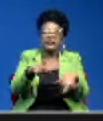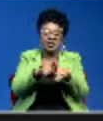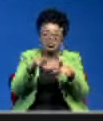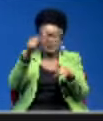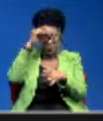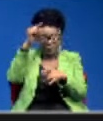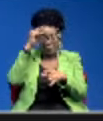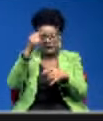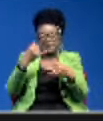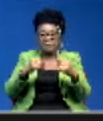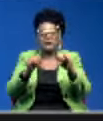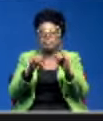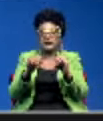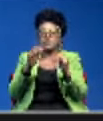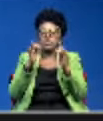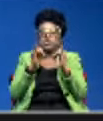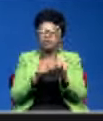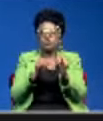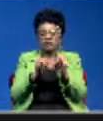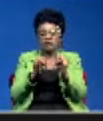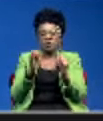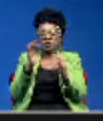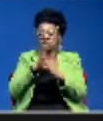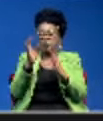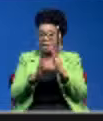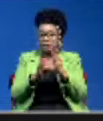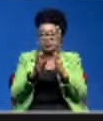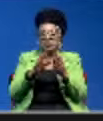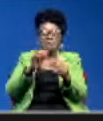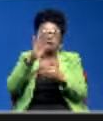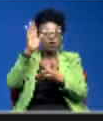mpya wa afya, licha ya Wakenya wengi kuhisi kuwa